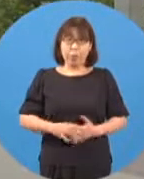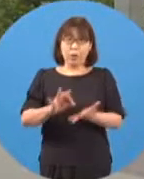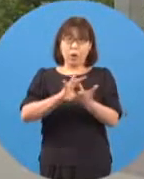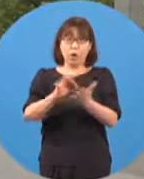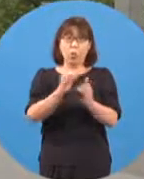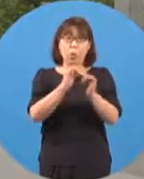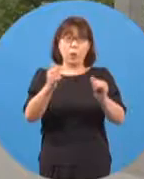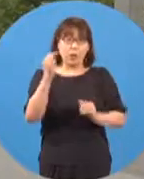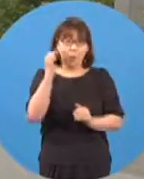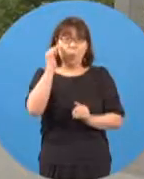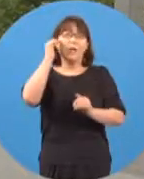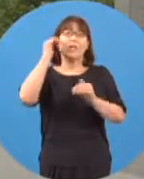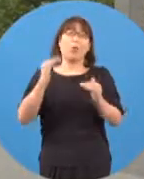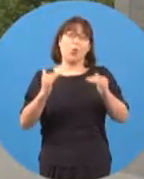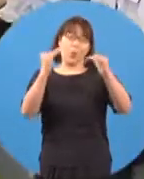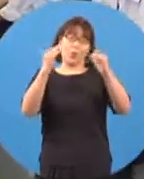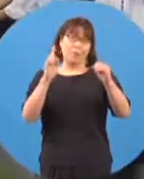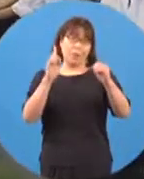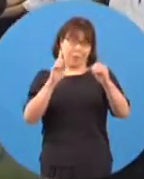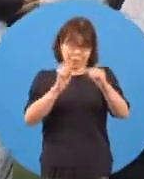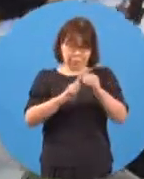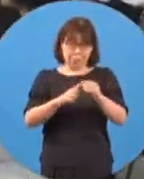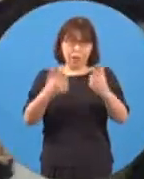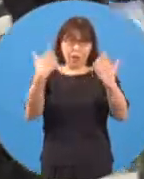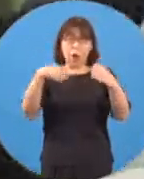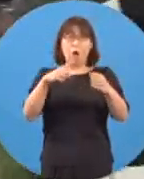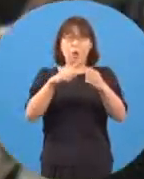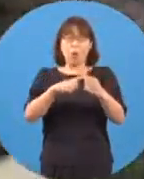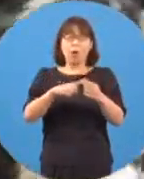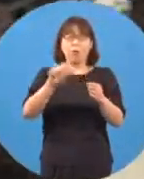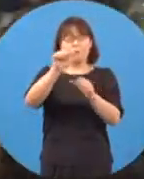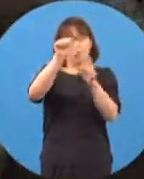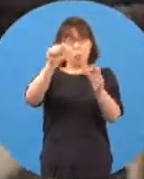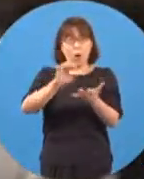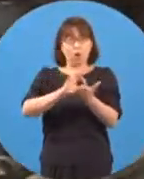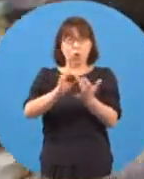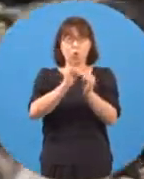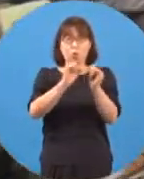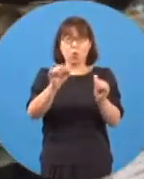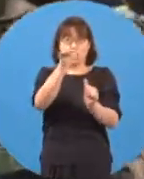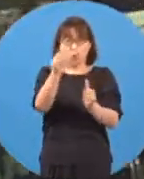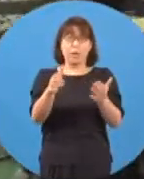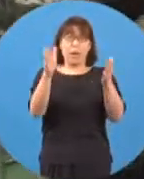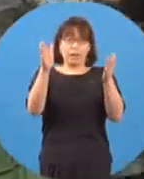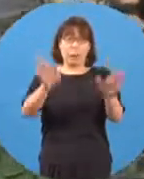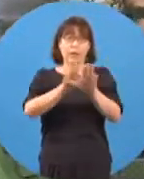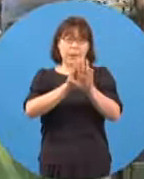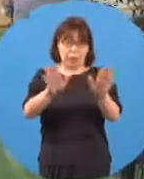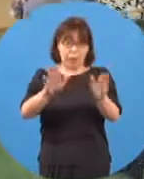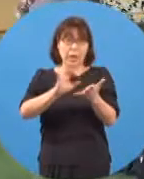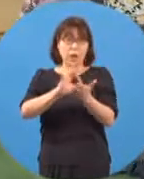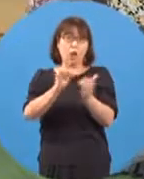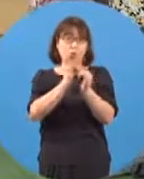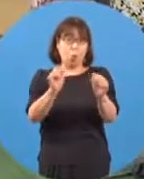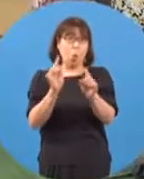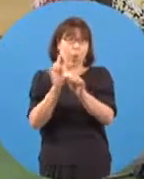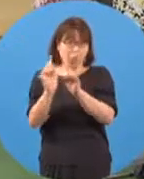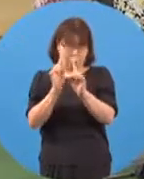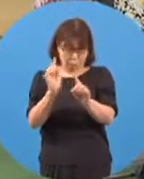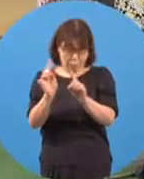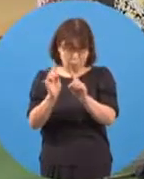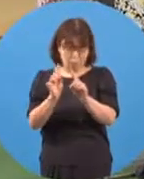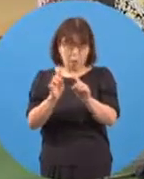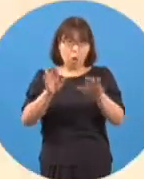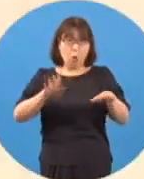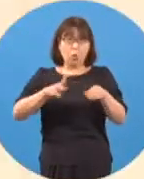消費者の意識を高めることを目的に、毎年5月の消費者月間に開かれている消費者祭り。